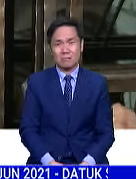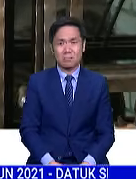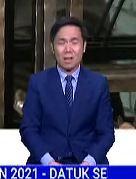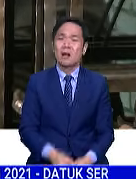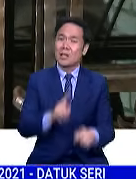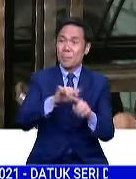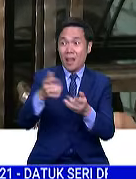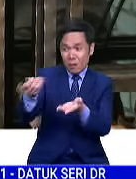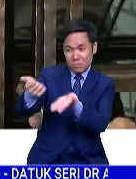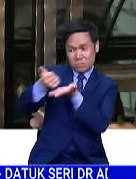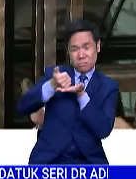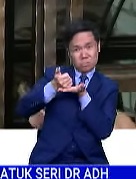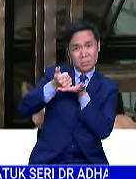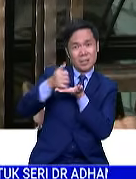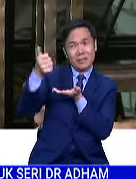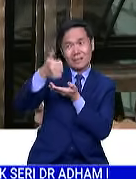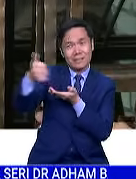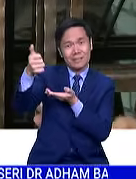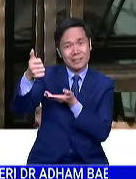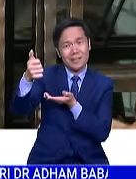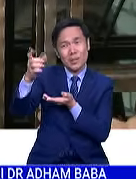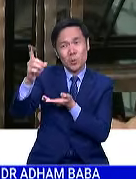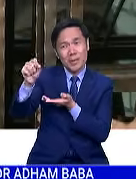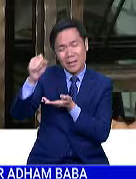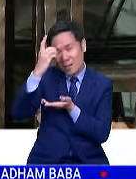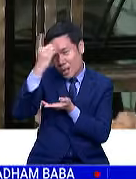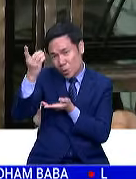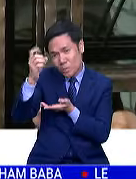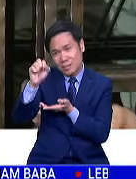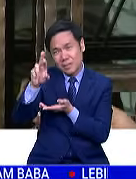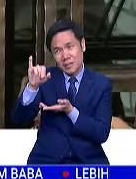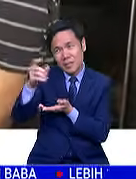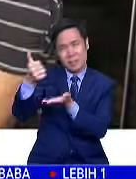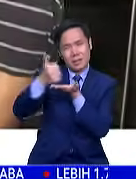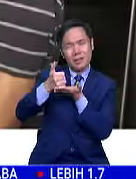ada sumbangan ni daripada Datuk Seri ni kira meringankan beban jugalah kami sekeluarga.